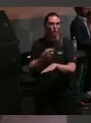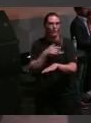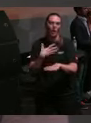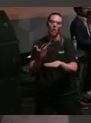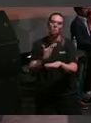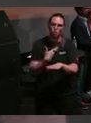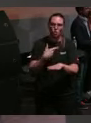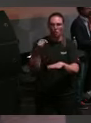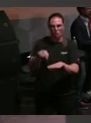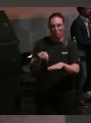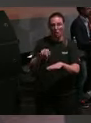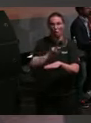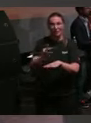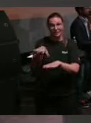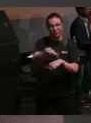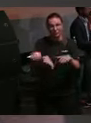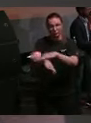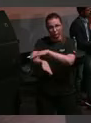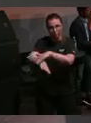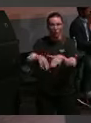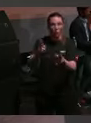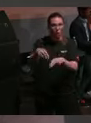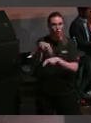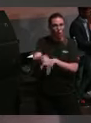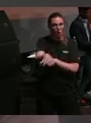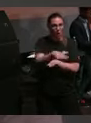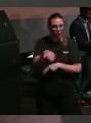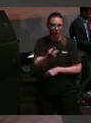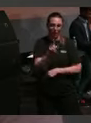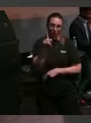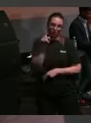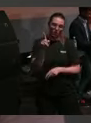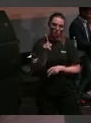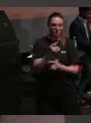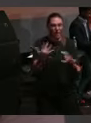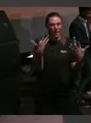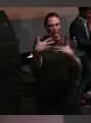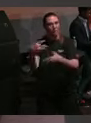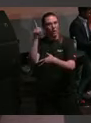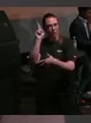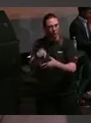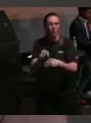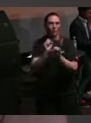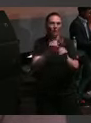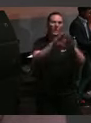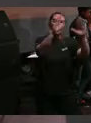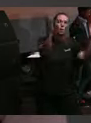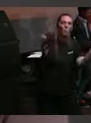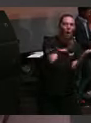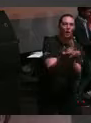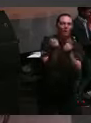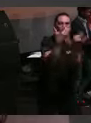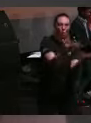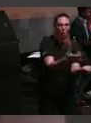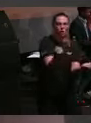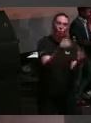miljøer nå, langs hele Vestlandskysten og på Sørlandet særlig, som jobber for å posisjonere seg for å kunne bli store globale leverandører, til det en tror kan bli